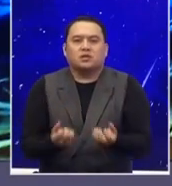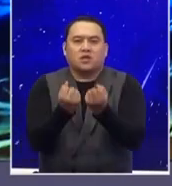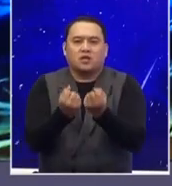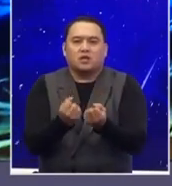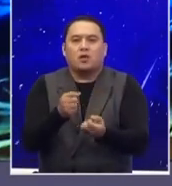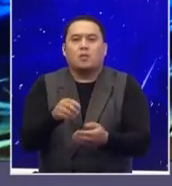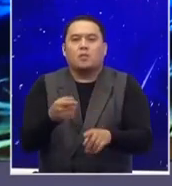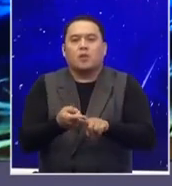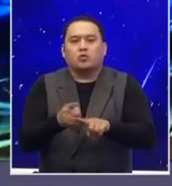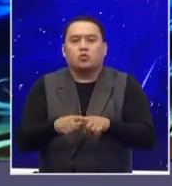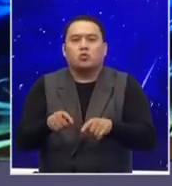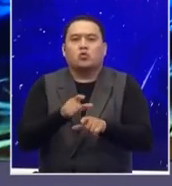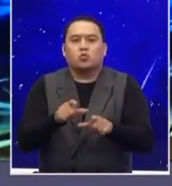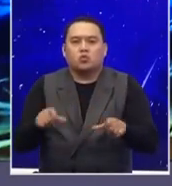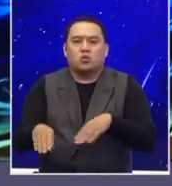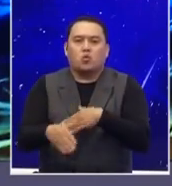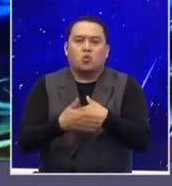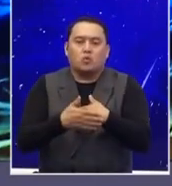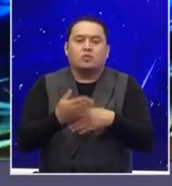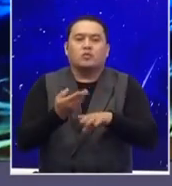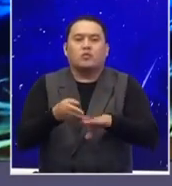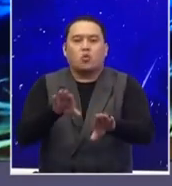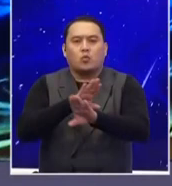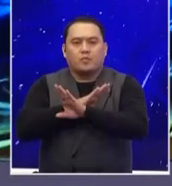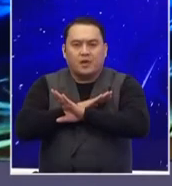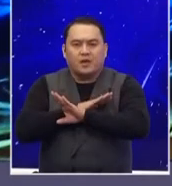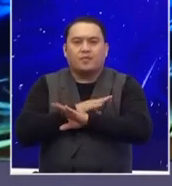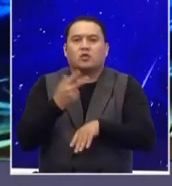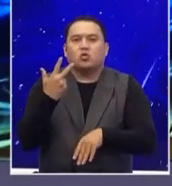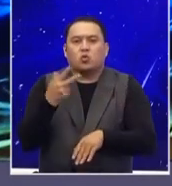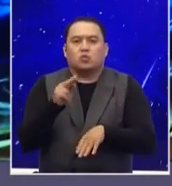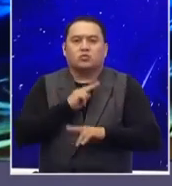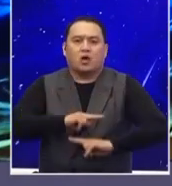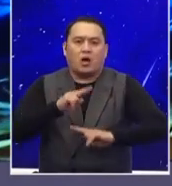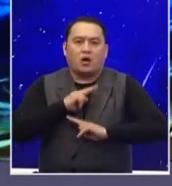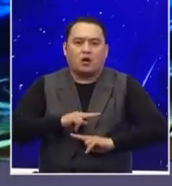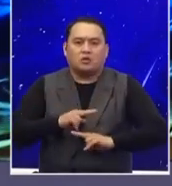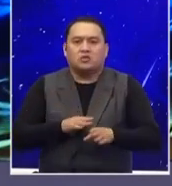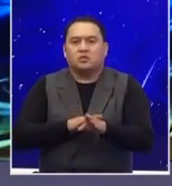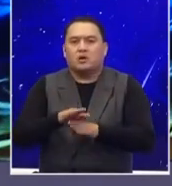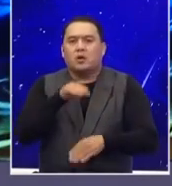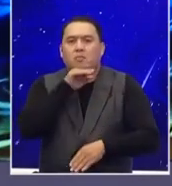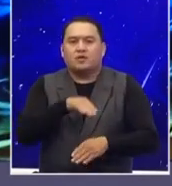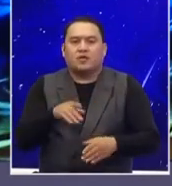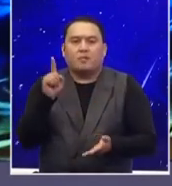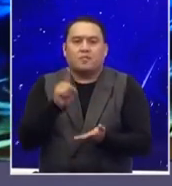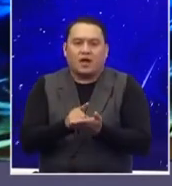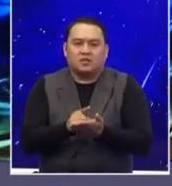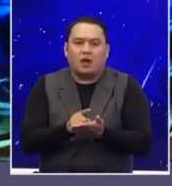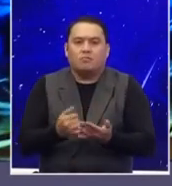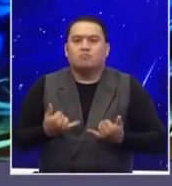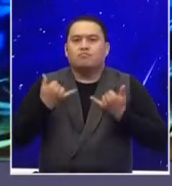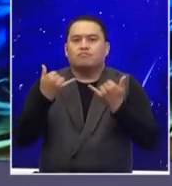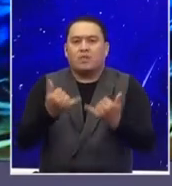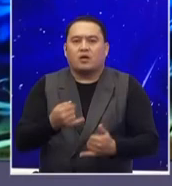долга. Напомним, с момента создания органа гражданской защиты трое сотрудников погибли с честью, исполняя профессиональный долг. Память